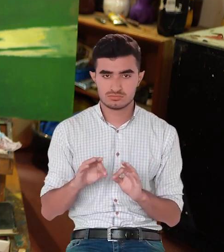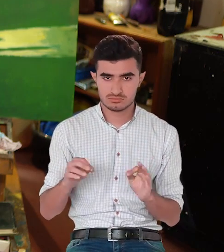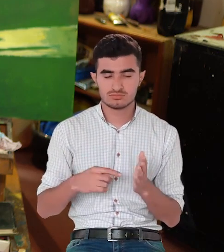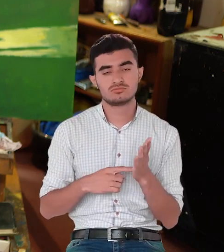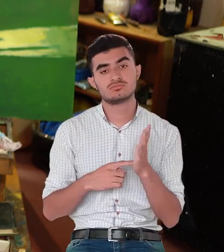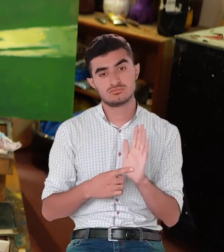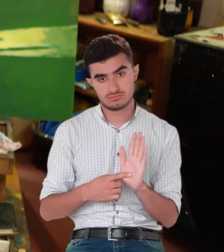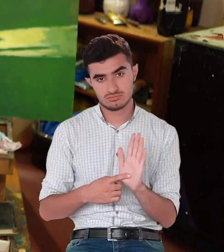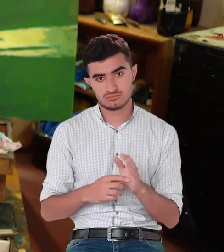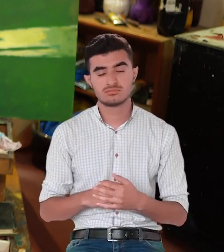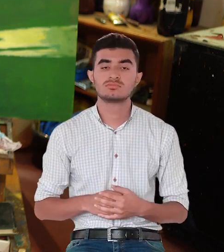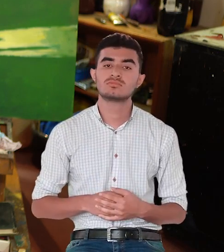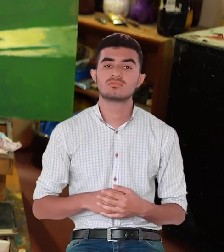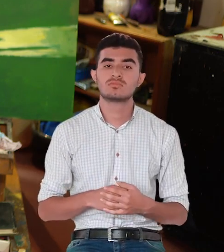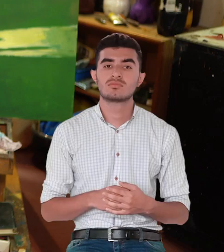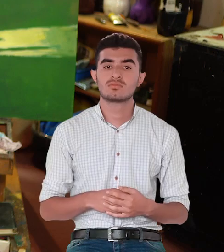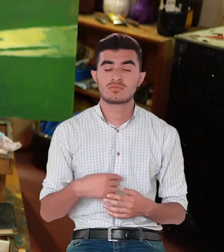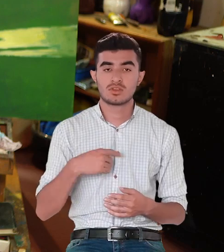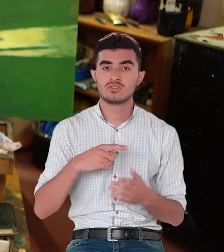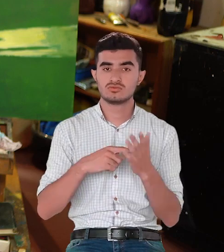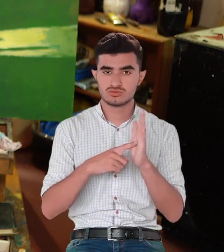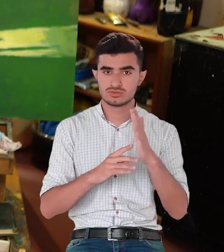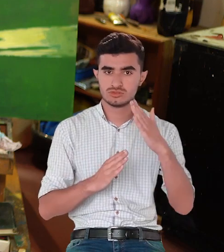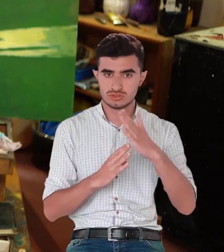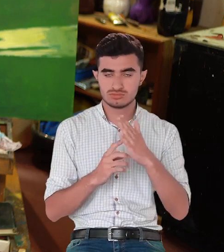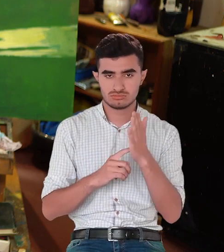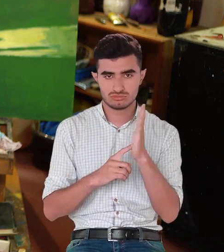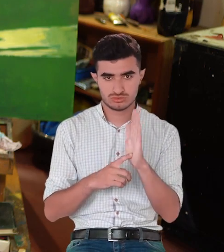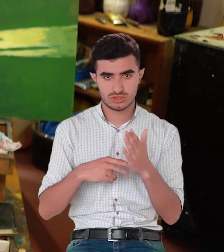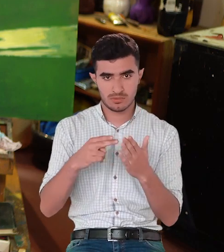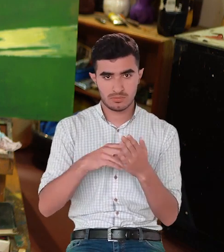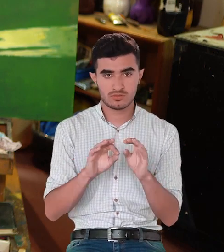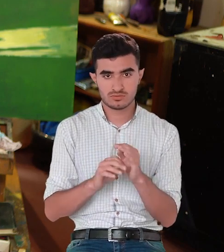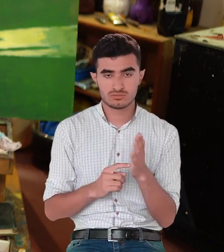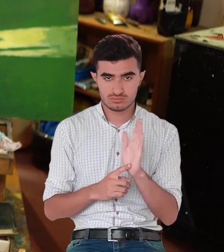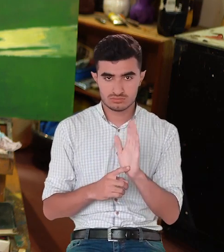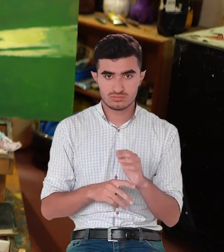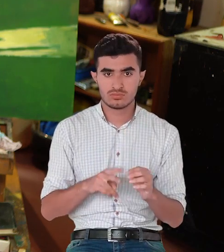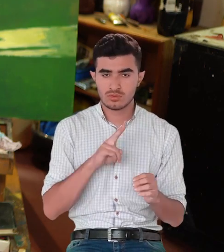پرائم منسٹر کو دکھایا کہ یہ، انہوں نے کہا کہ یہ